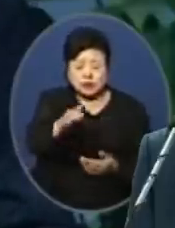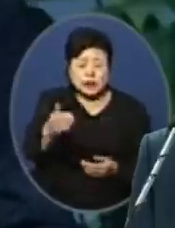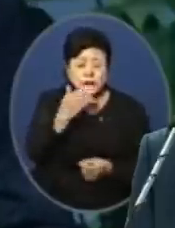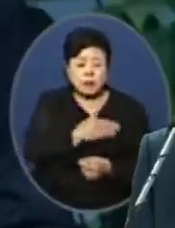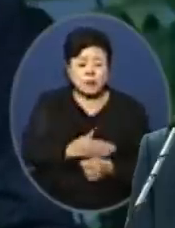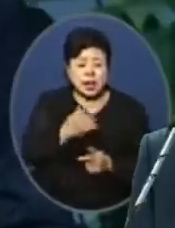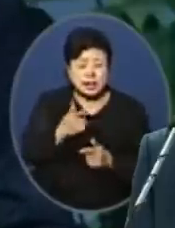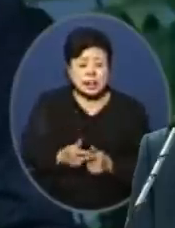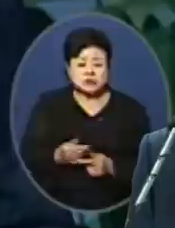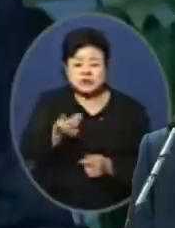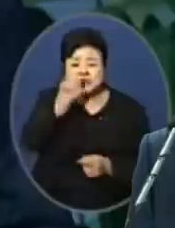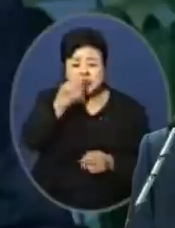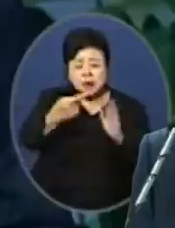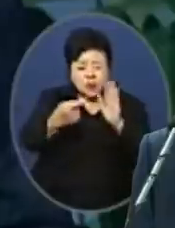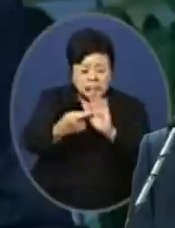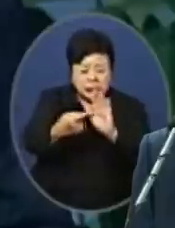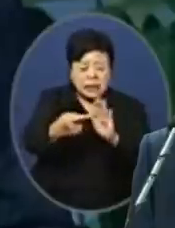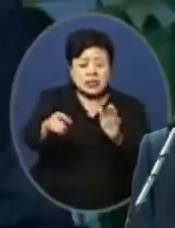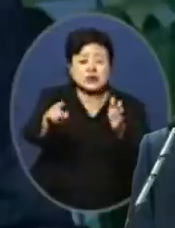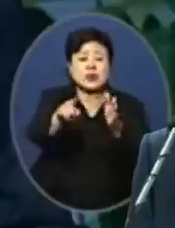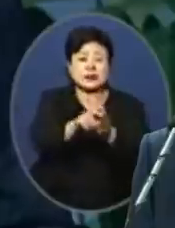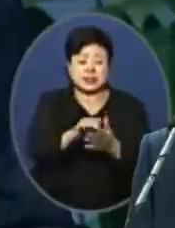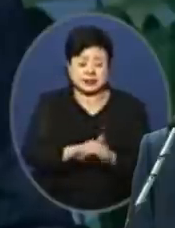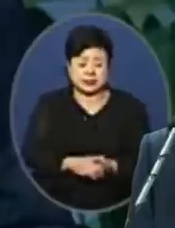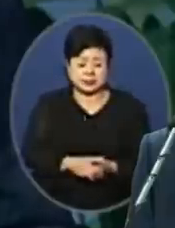우리의 몸에 예수의 생명이 나타나기 위한 것입니다.